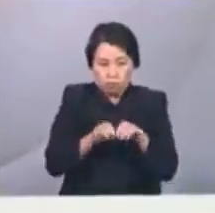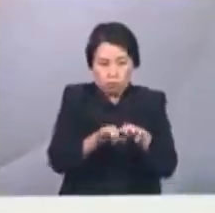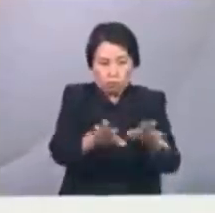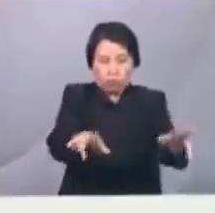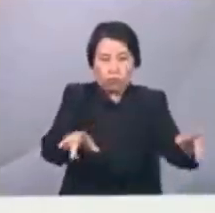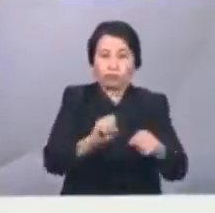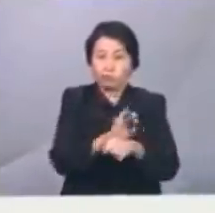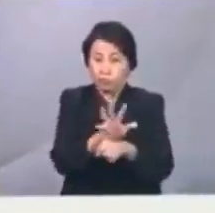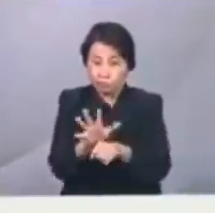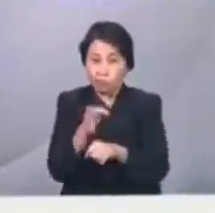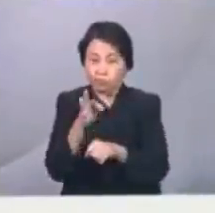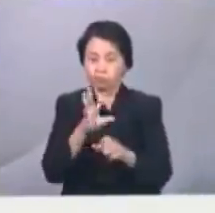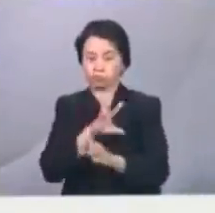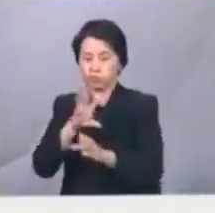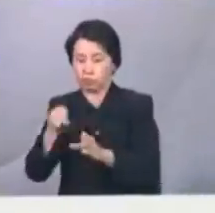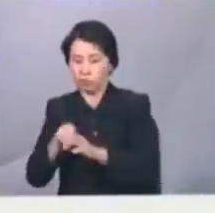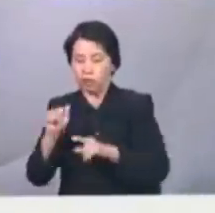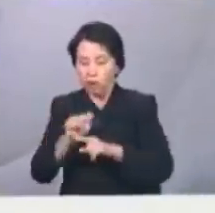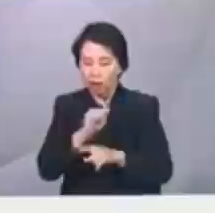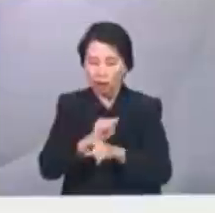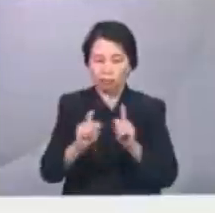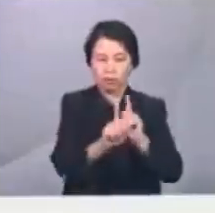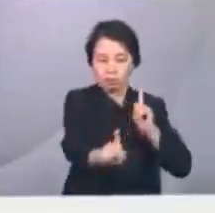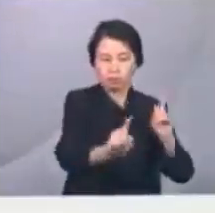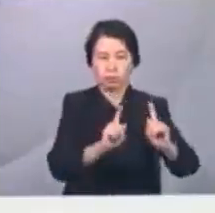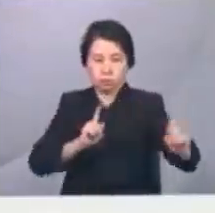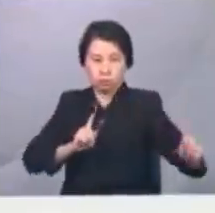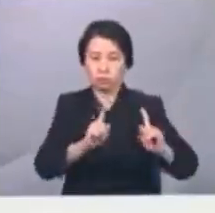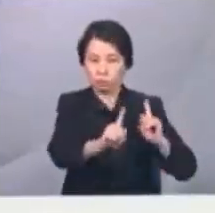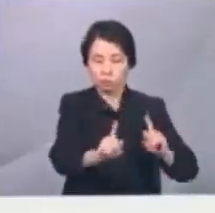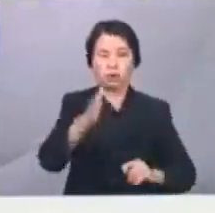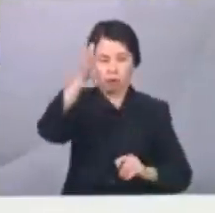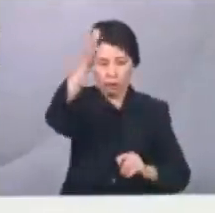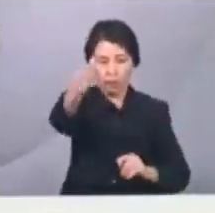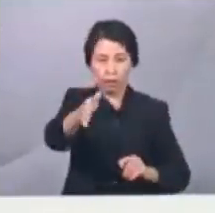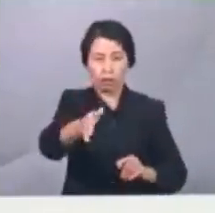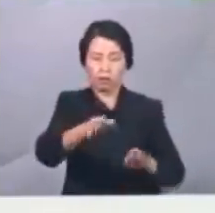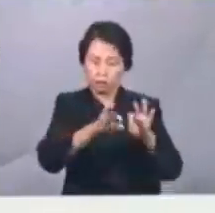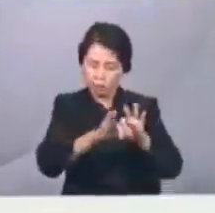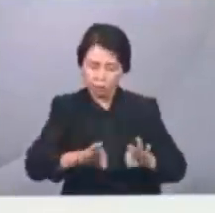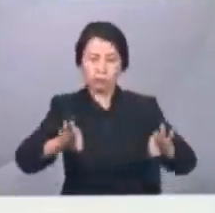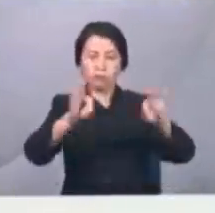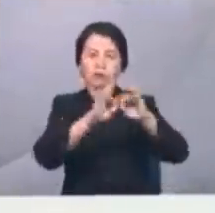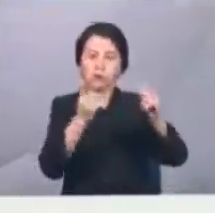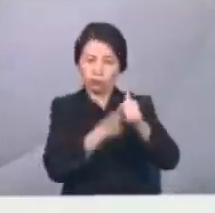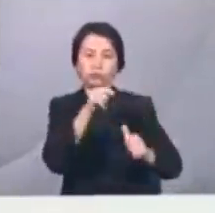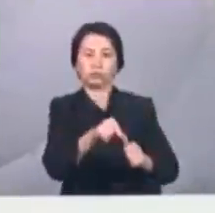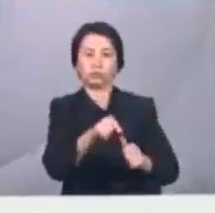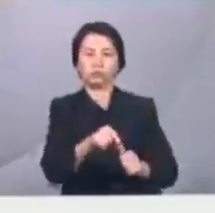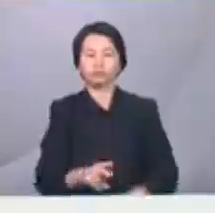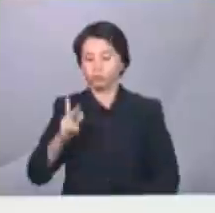jangkitan termasuklah amalan penjarakan sosial akan diberi keutamaan. KPM